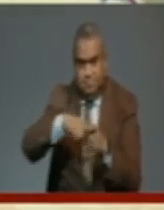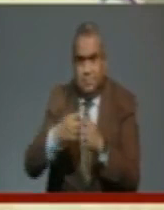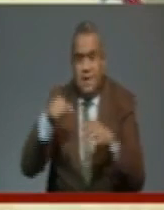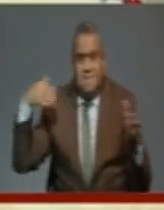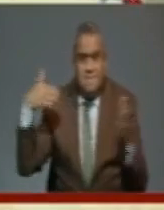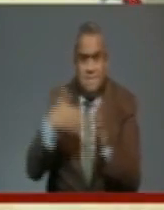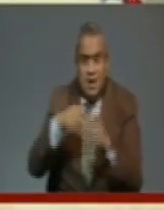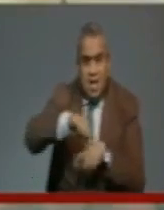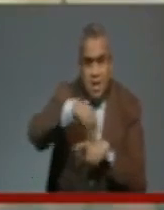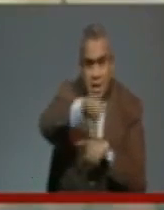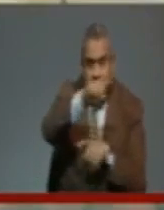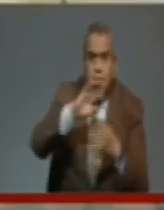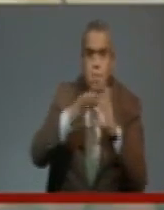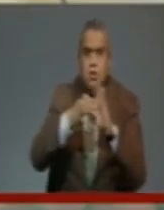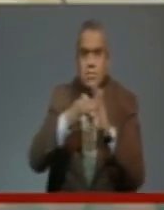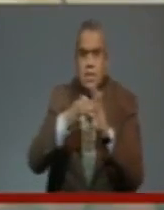بورسعيد.